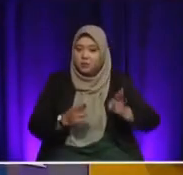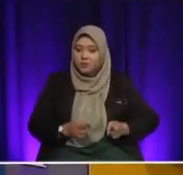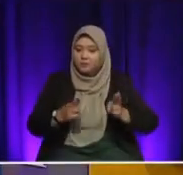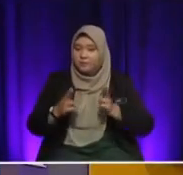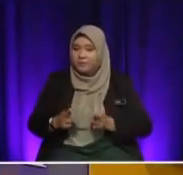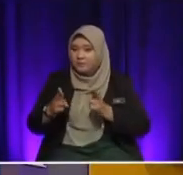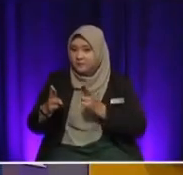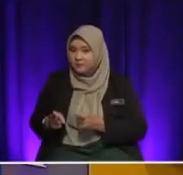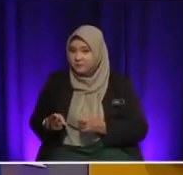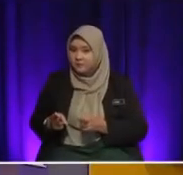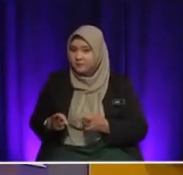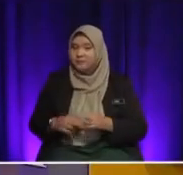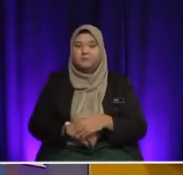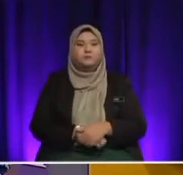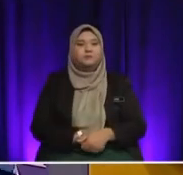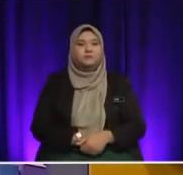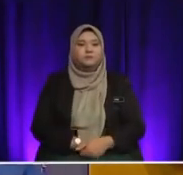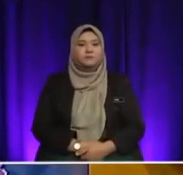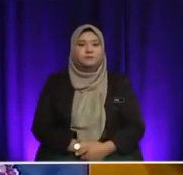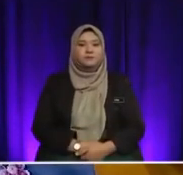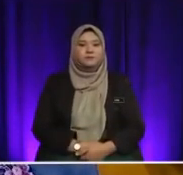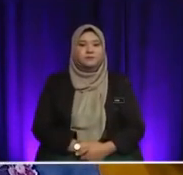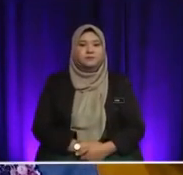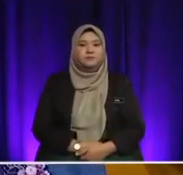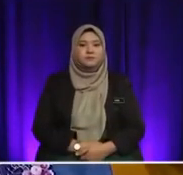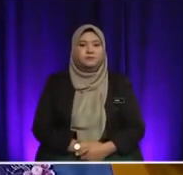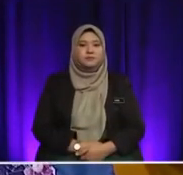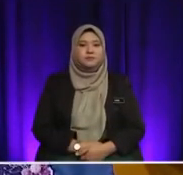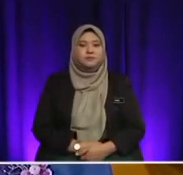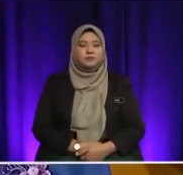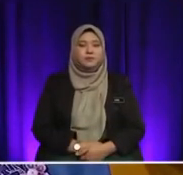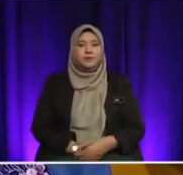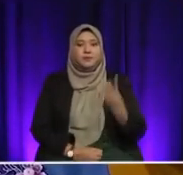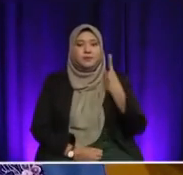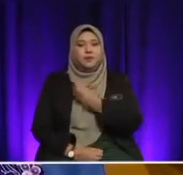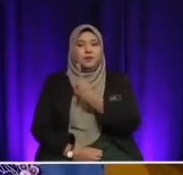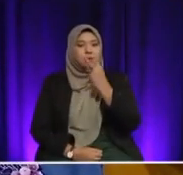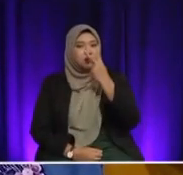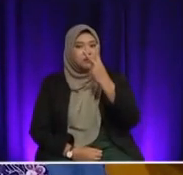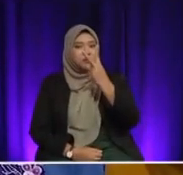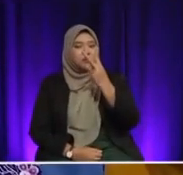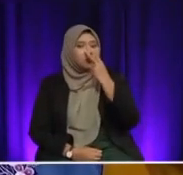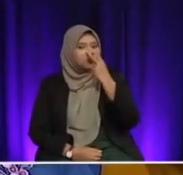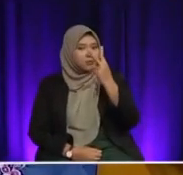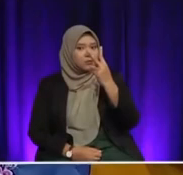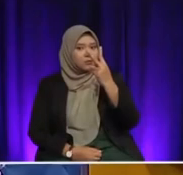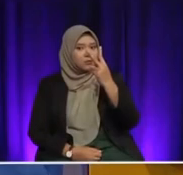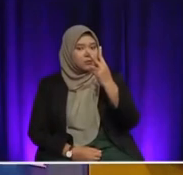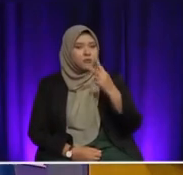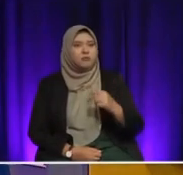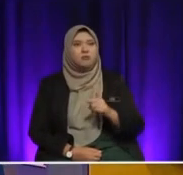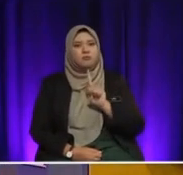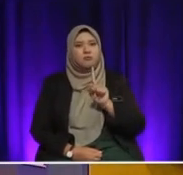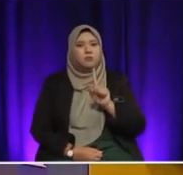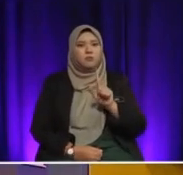dia? Kita nak buat perbandingan kos kita tu. Adakah sesuai untuk kita buat ataupun lebih baik kita beli je. Okey.